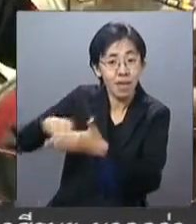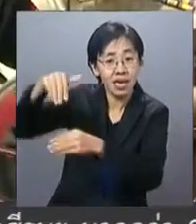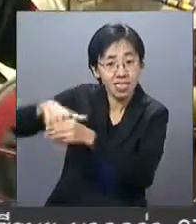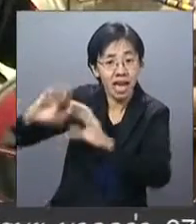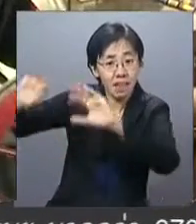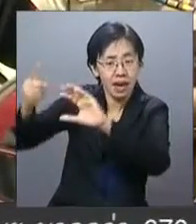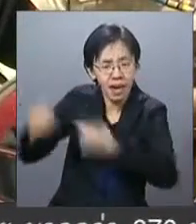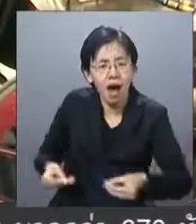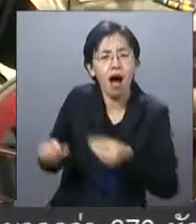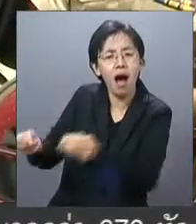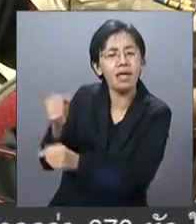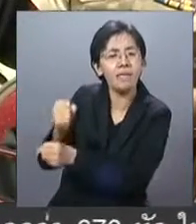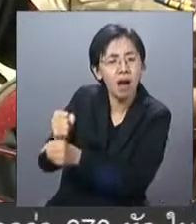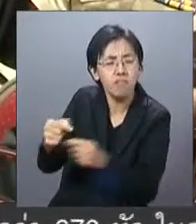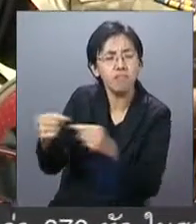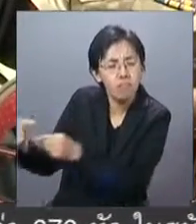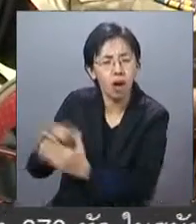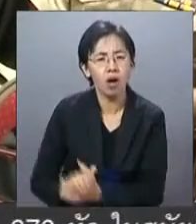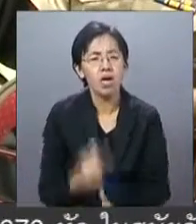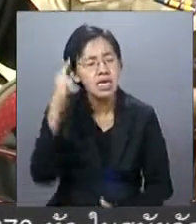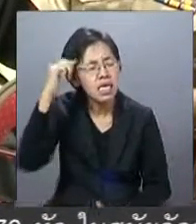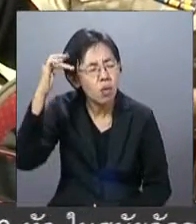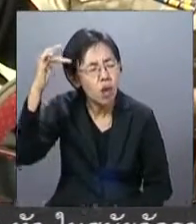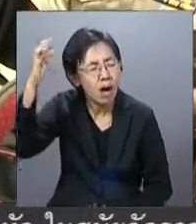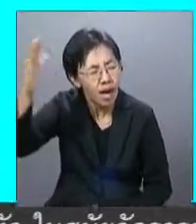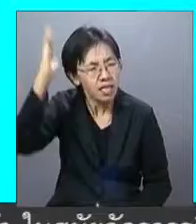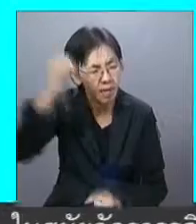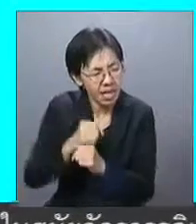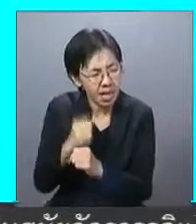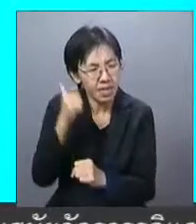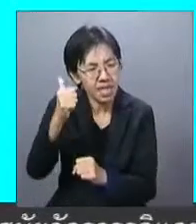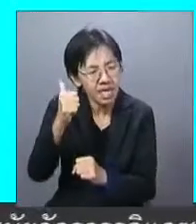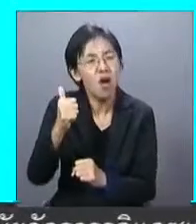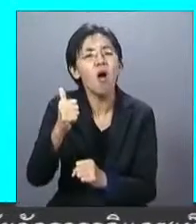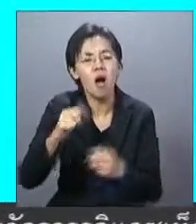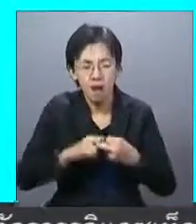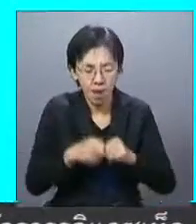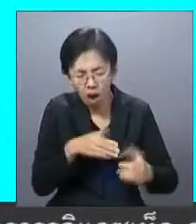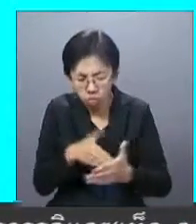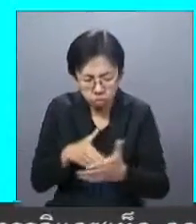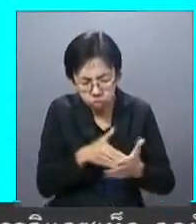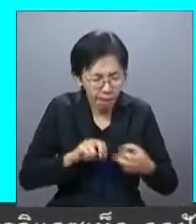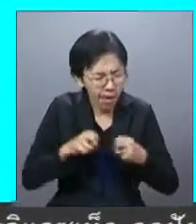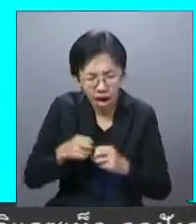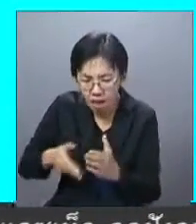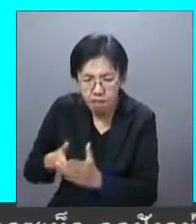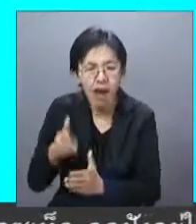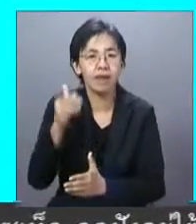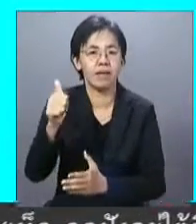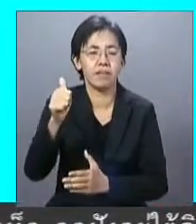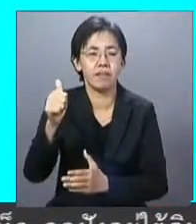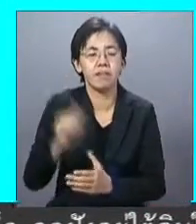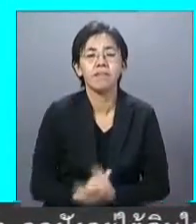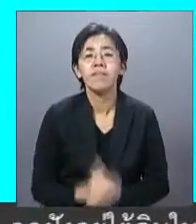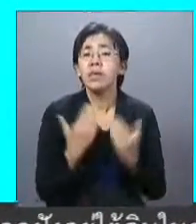ทำงานก็ต้องตั้งความหวังว่าจะต้องสำเร็จและต้องผ่านเวลาอันวิกฤตนี้ไปให้ได้ก่อนจะชี้ว่าสถาน